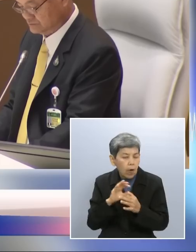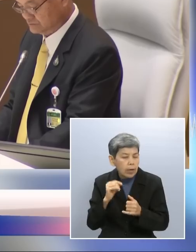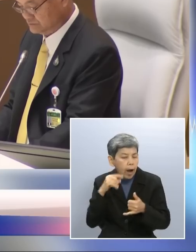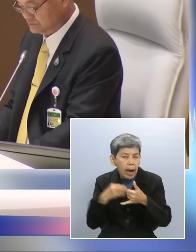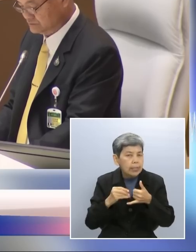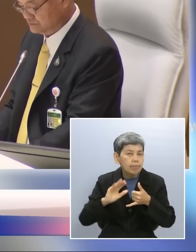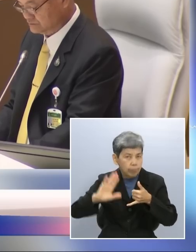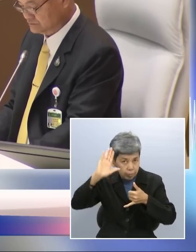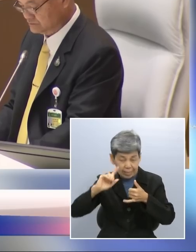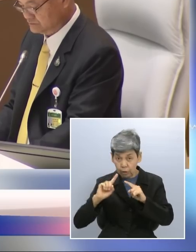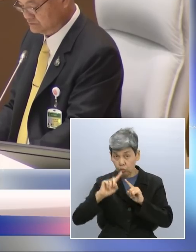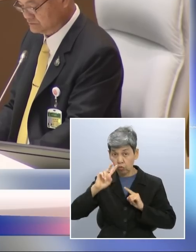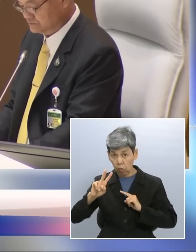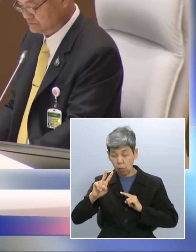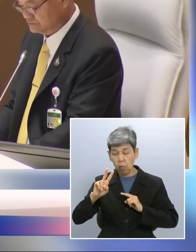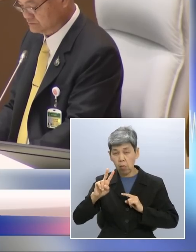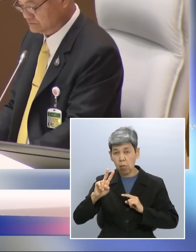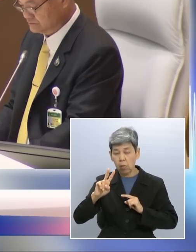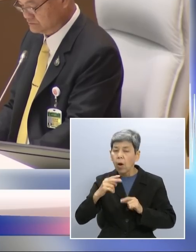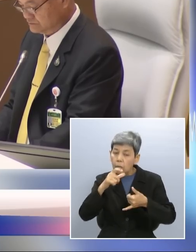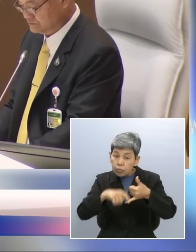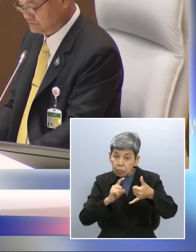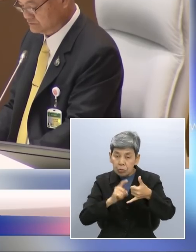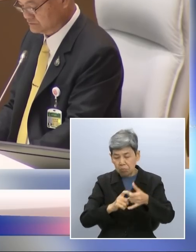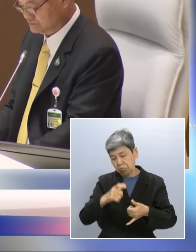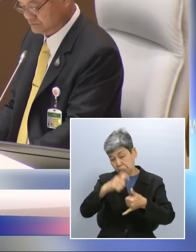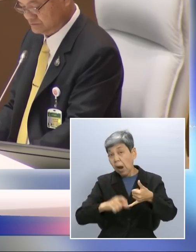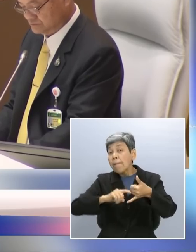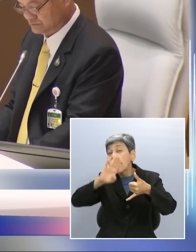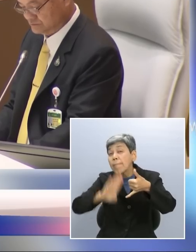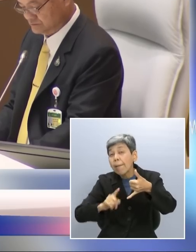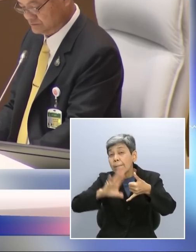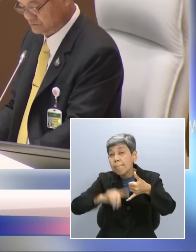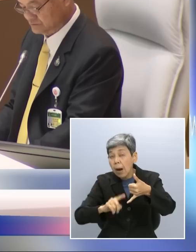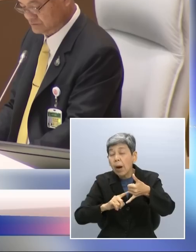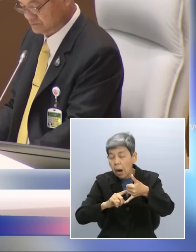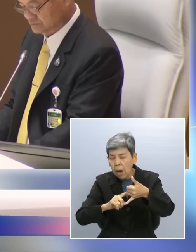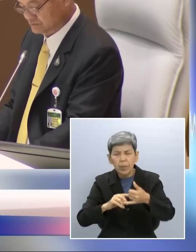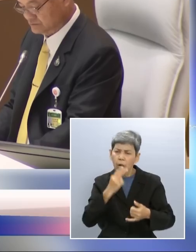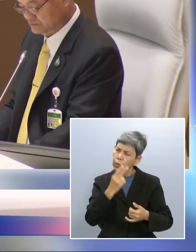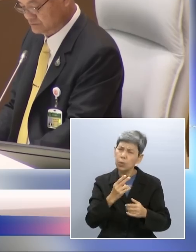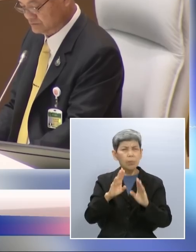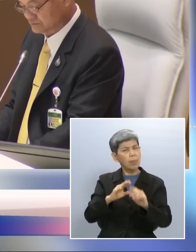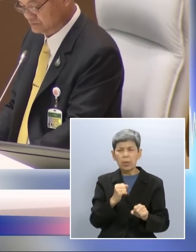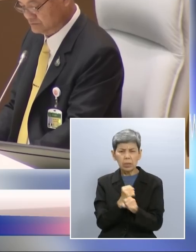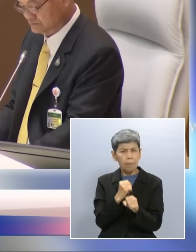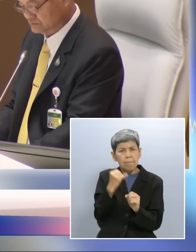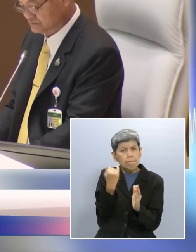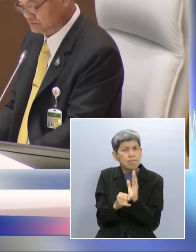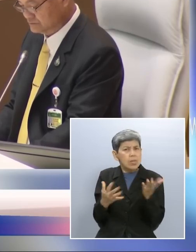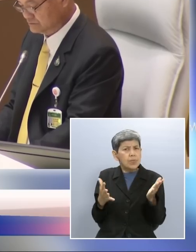ลำดับที่ 2ก็คือว่าต้องเป็นคนที่มีคุณสมบัตินั่นก็คือว่าไม่มีลักษณะต้องห้ามใดๆ